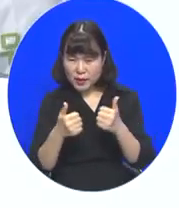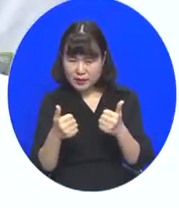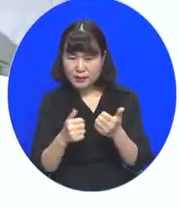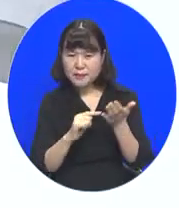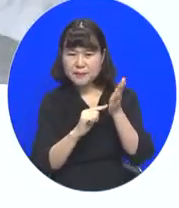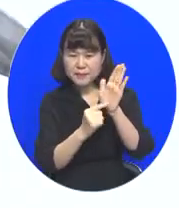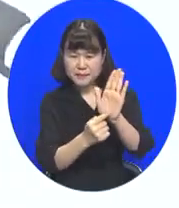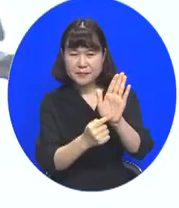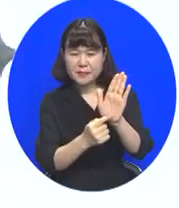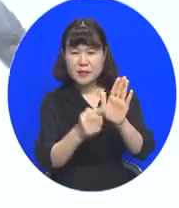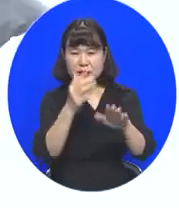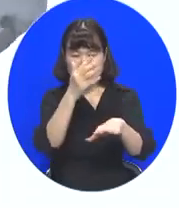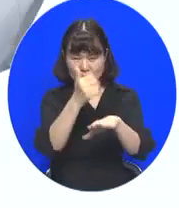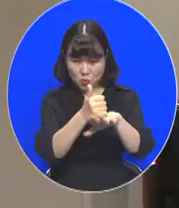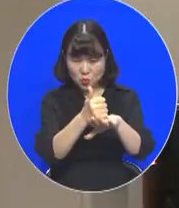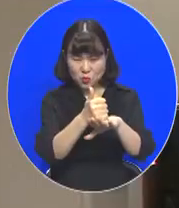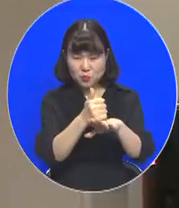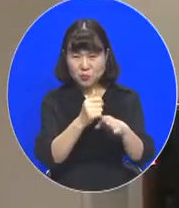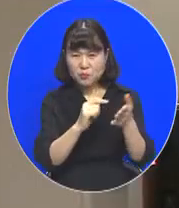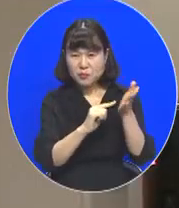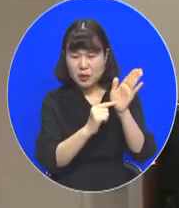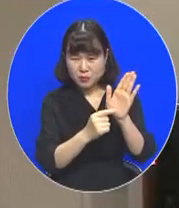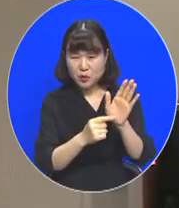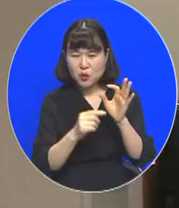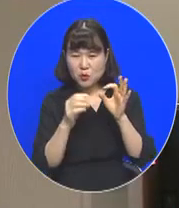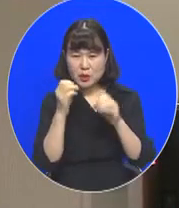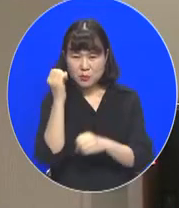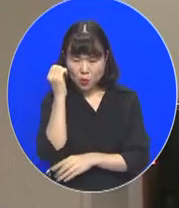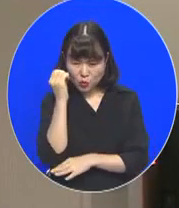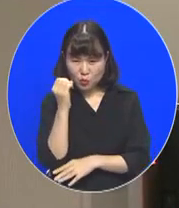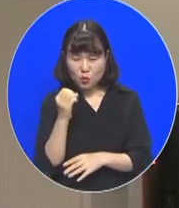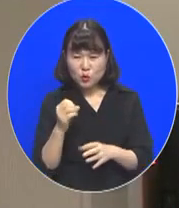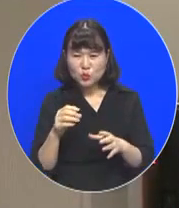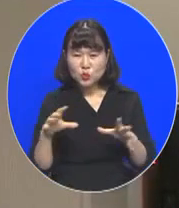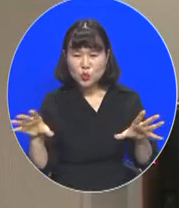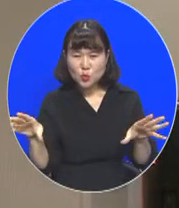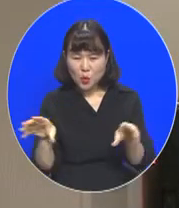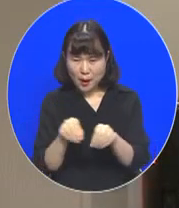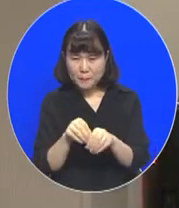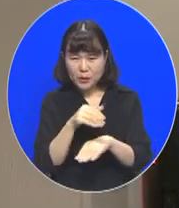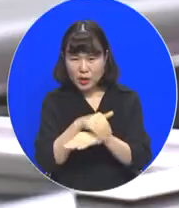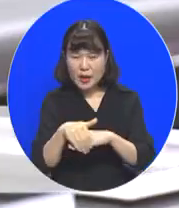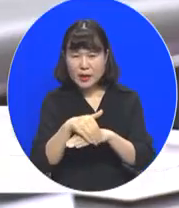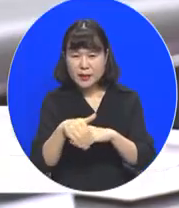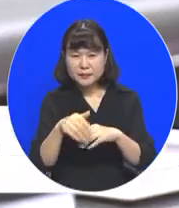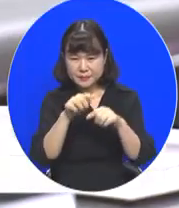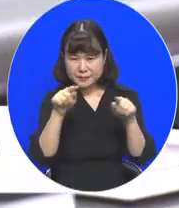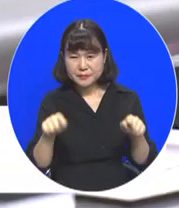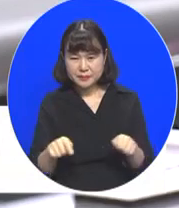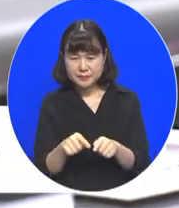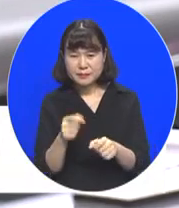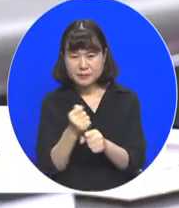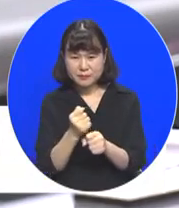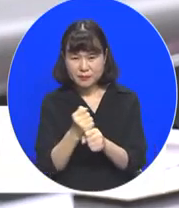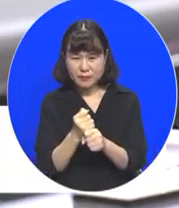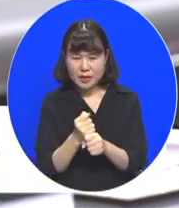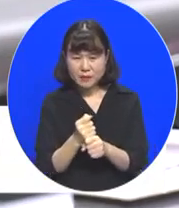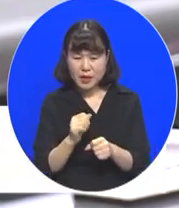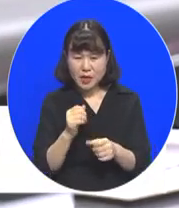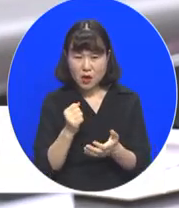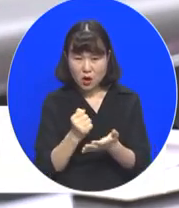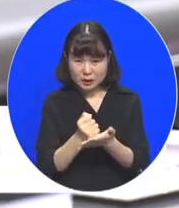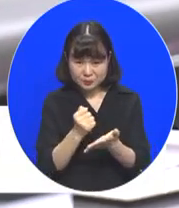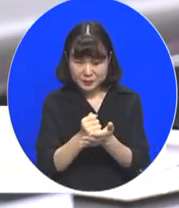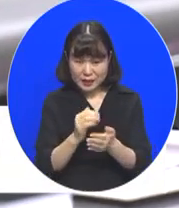최종 보고서를 토대로 국민연금 종합운영 계획안을 작성할 계획입니다. 이렇게 마련된 연금개혁